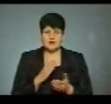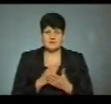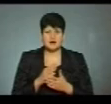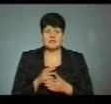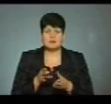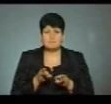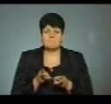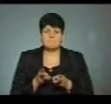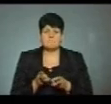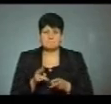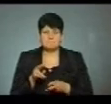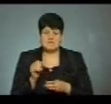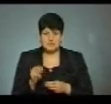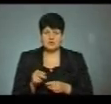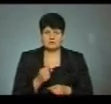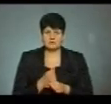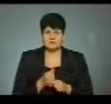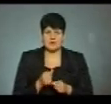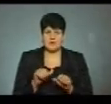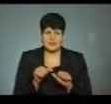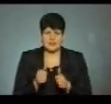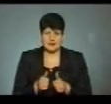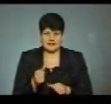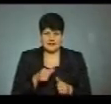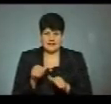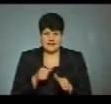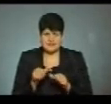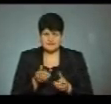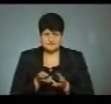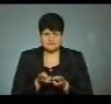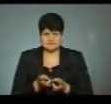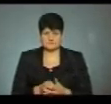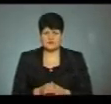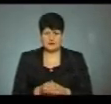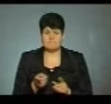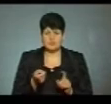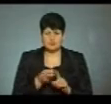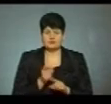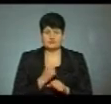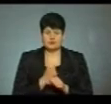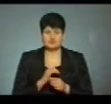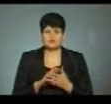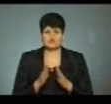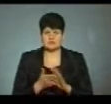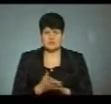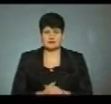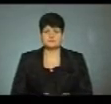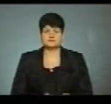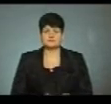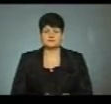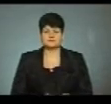піч, яку випалюємо з глини. Вона підключена, все зроблено в робочому стані.